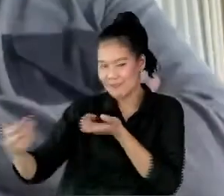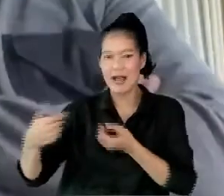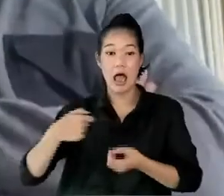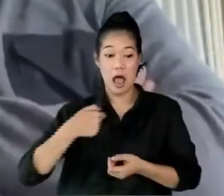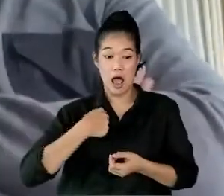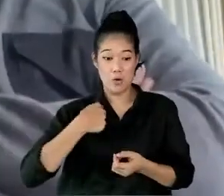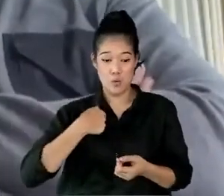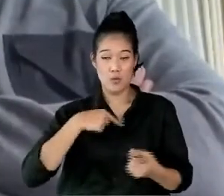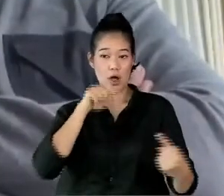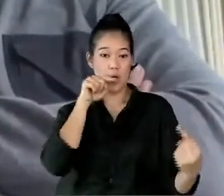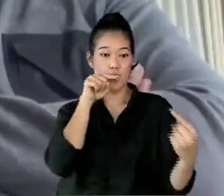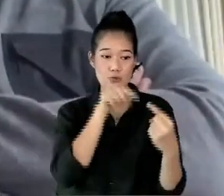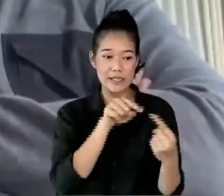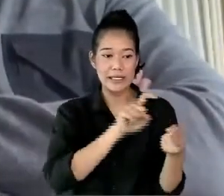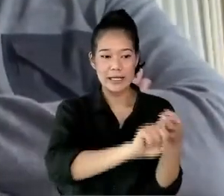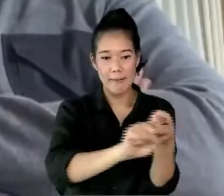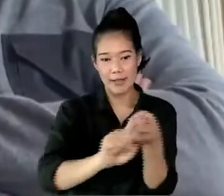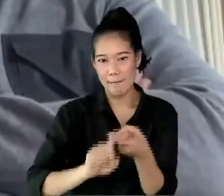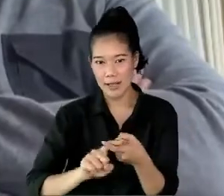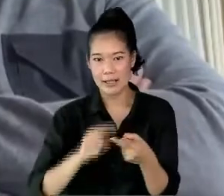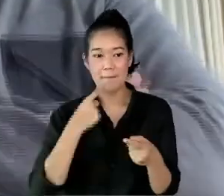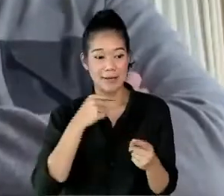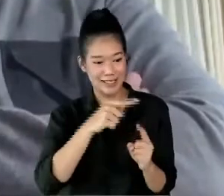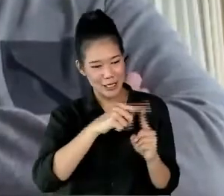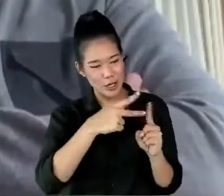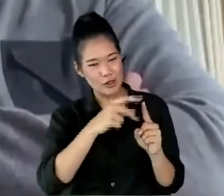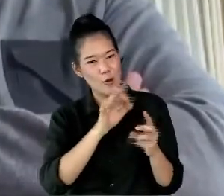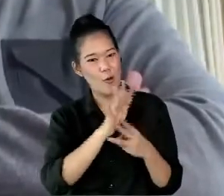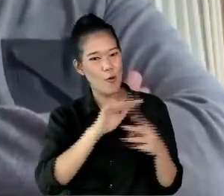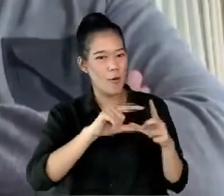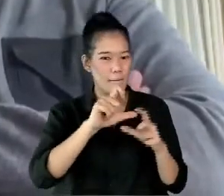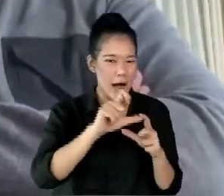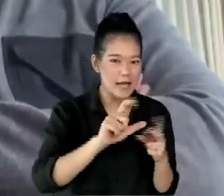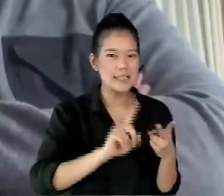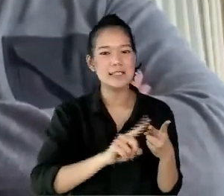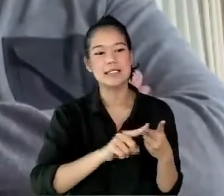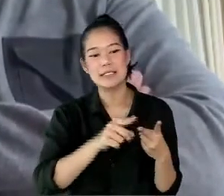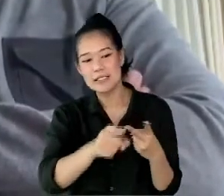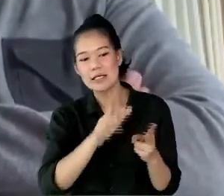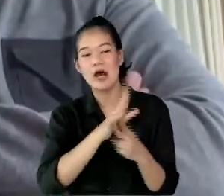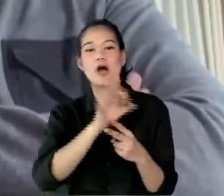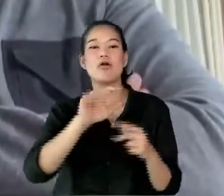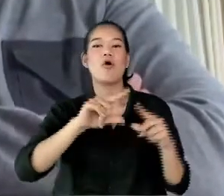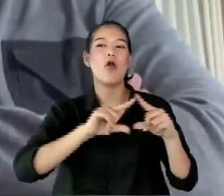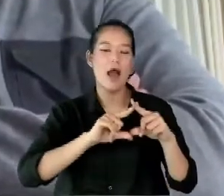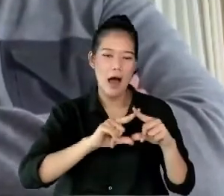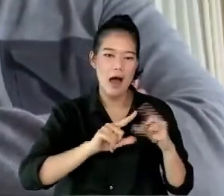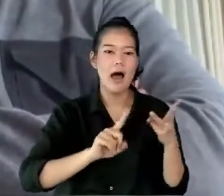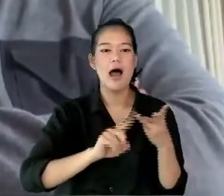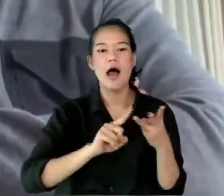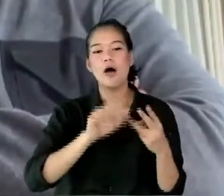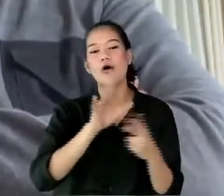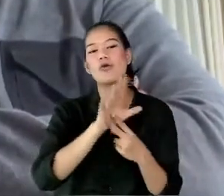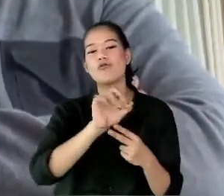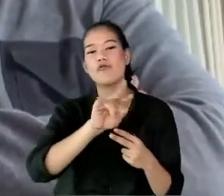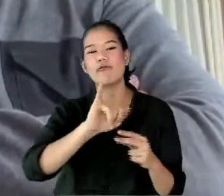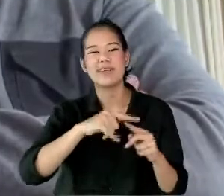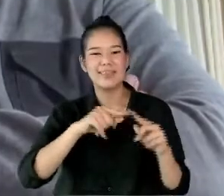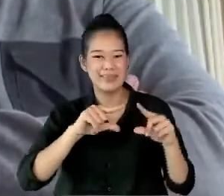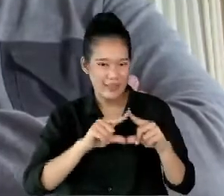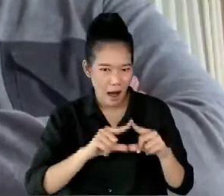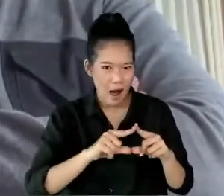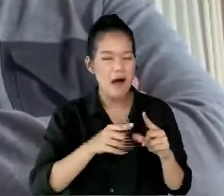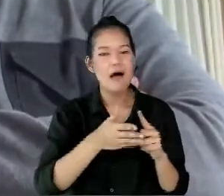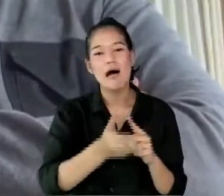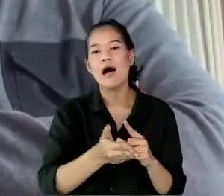hubungi teman-teman kayak ada Thomas Jorgi, ada Nola Bitri, ada Novita Dewi dari